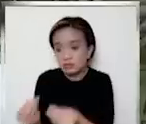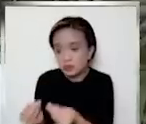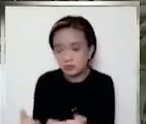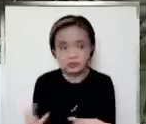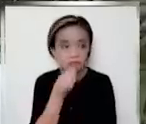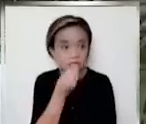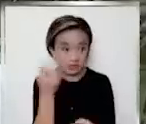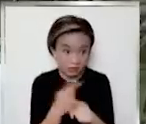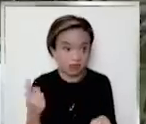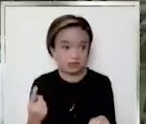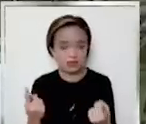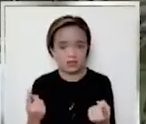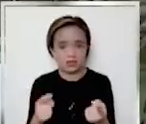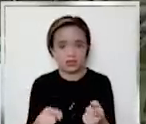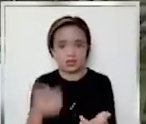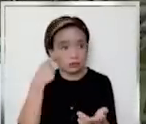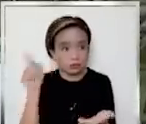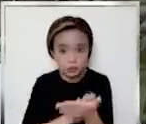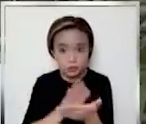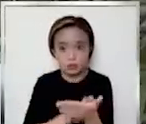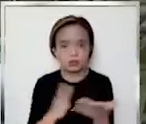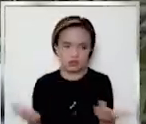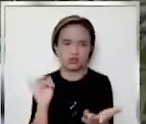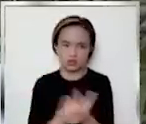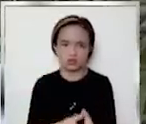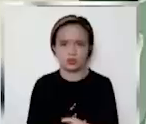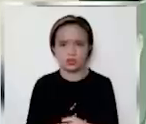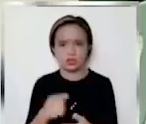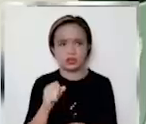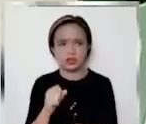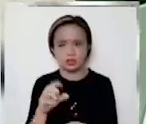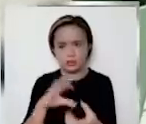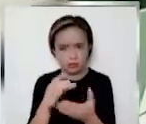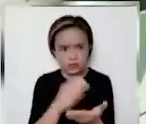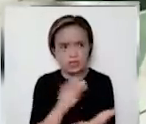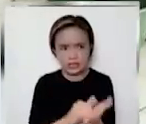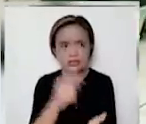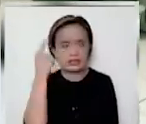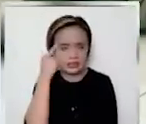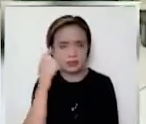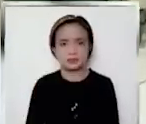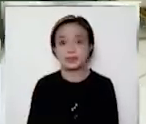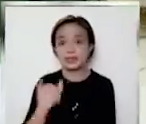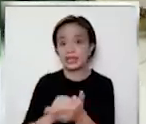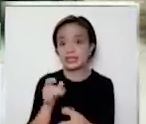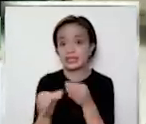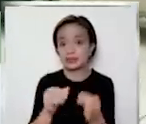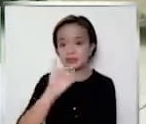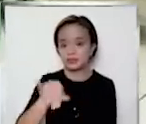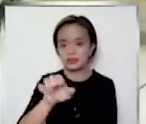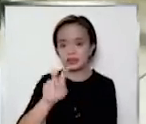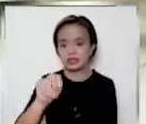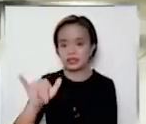ba? Yung pang-school, yun. Siyempre, iisipin mo muna dapat yun. Ang katwirang yan ni Jenny ang isa rin sa tinitingnang